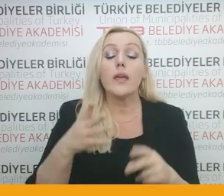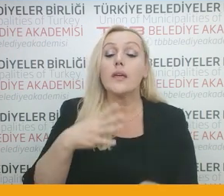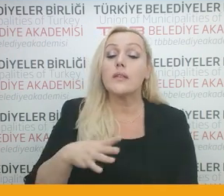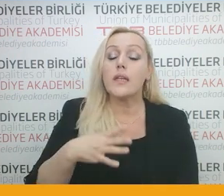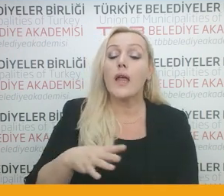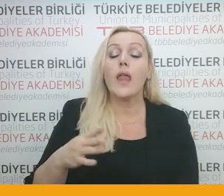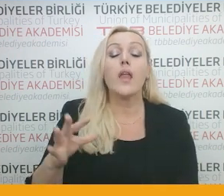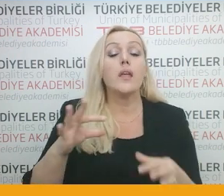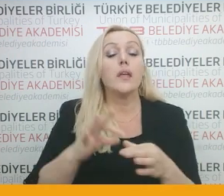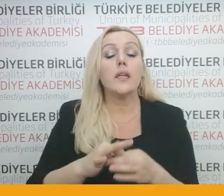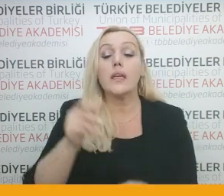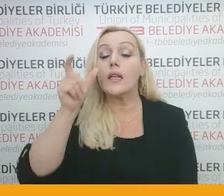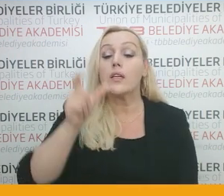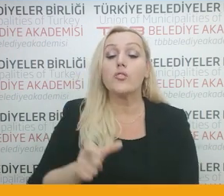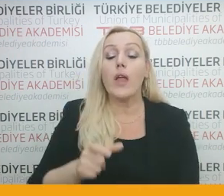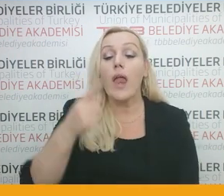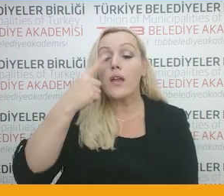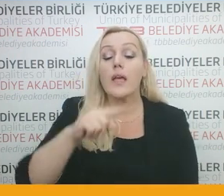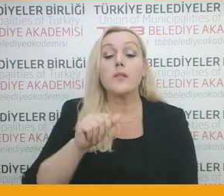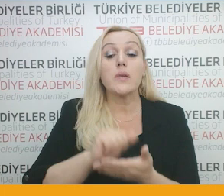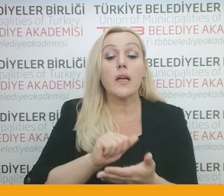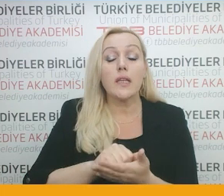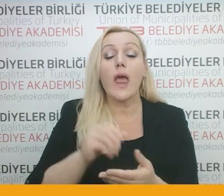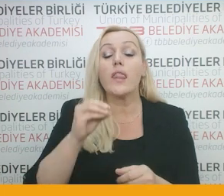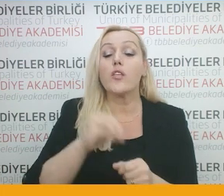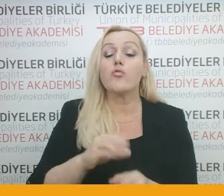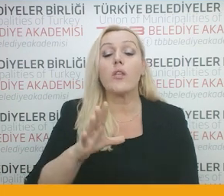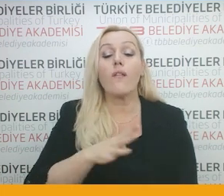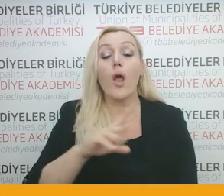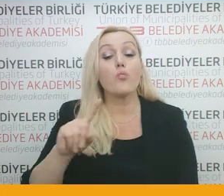İsteyenler, ilgililer bunları resmi gazetede bulabilirler.